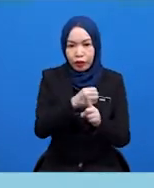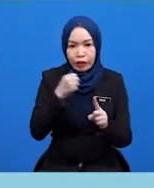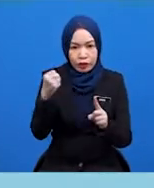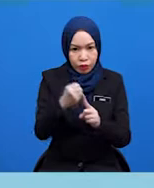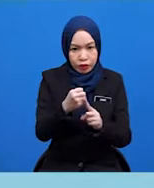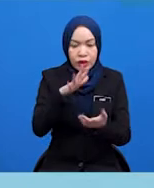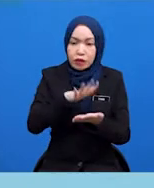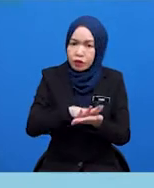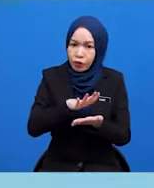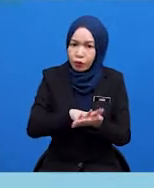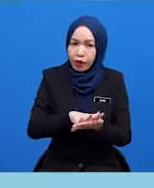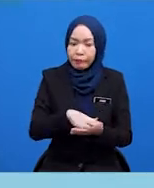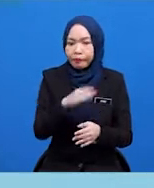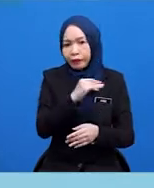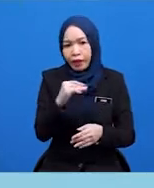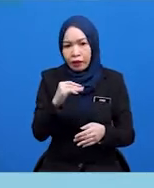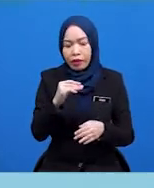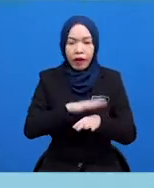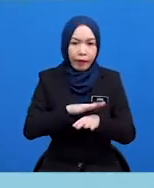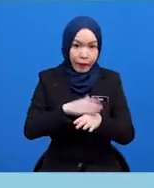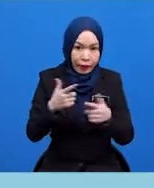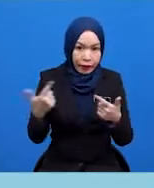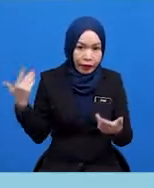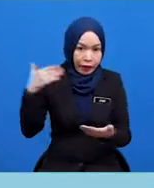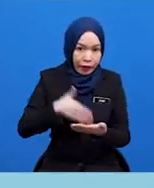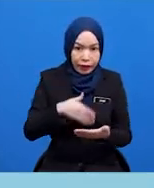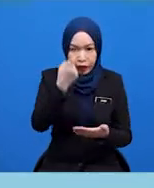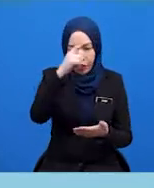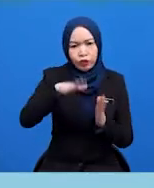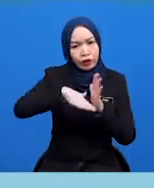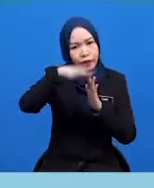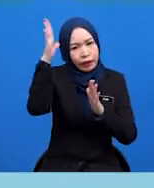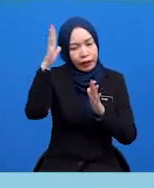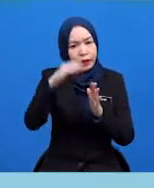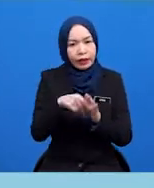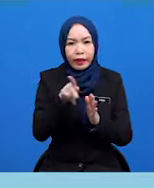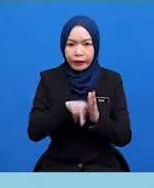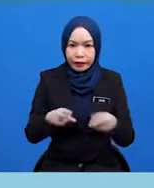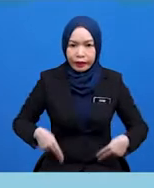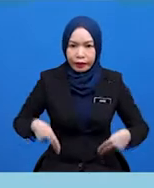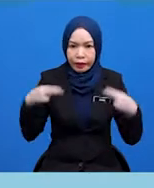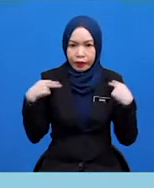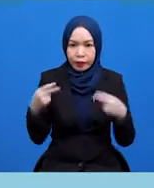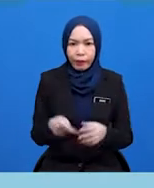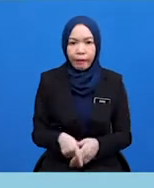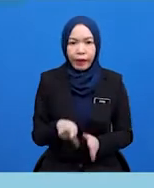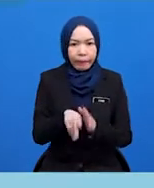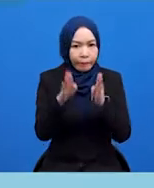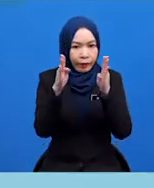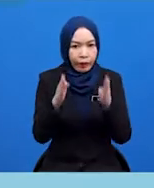balai polis dan sebagainya yang mampu meningkatkan taraf hidup penduduk luar